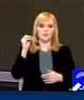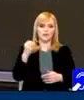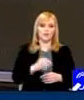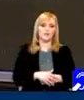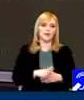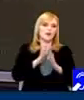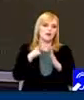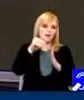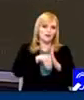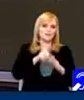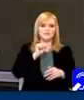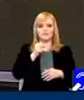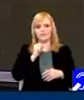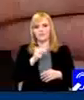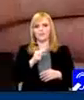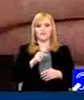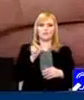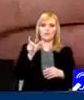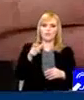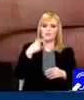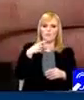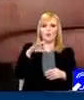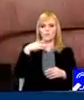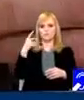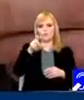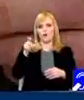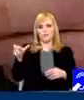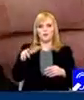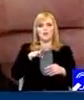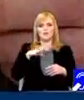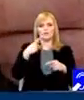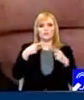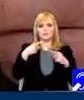Lucrarea cuprinde interviuri, tablete și comentarii realizate în perioada